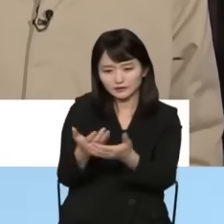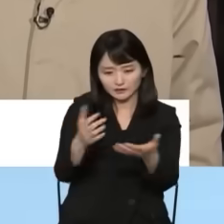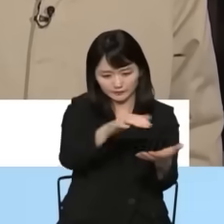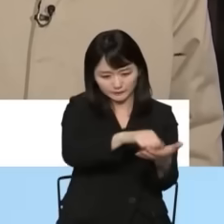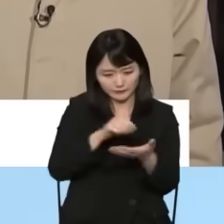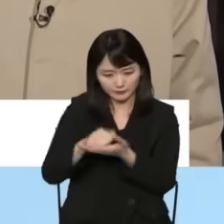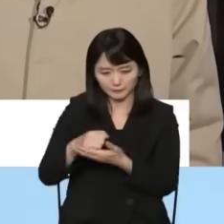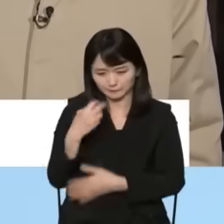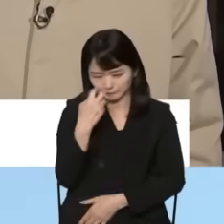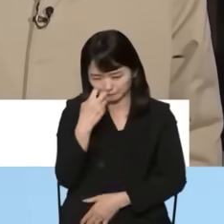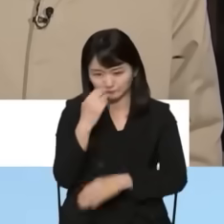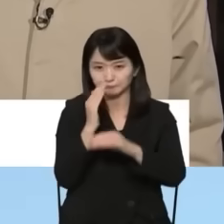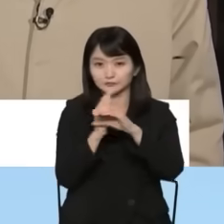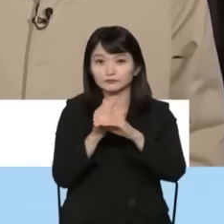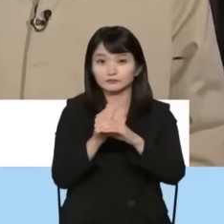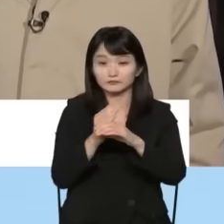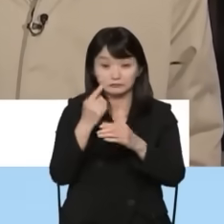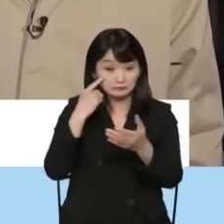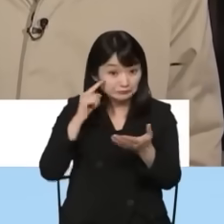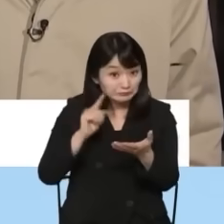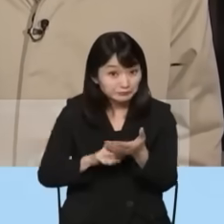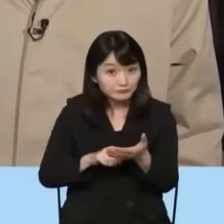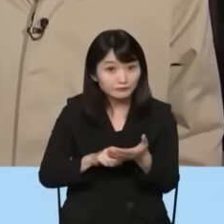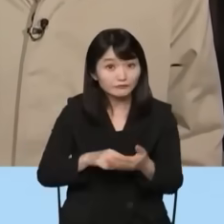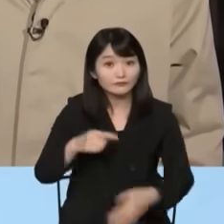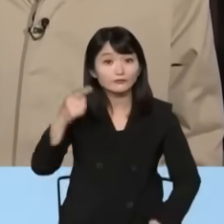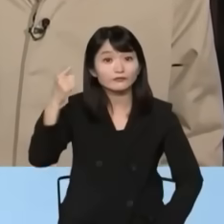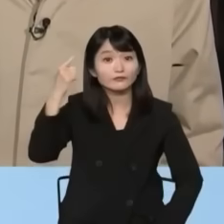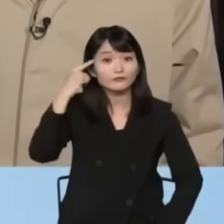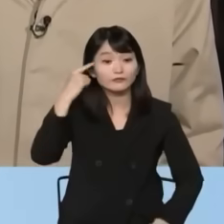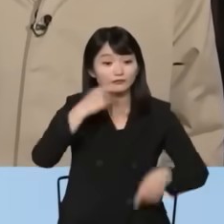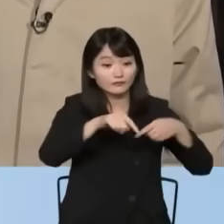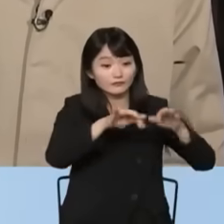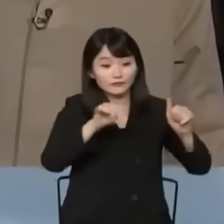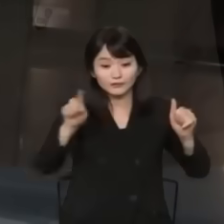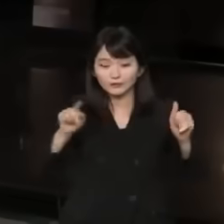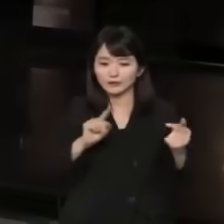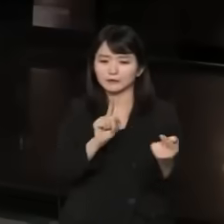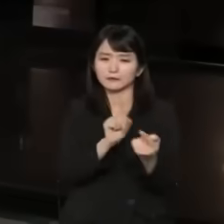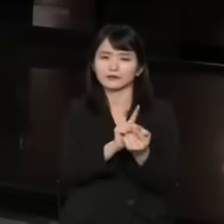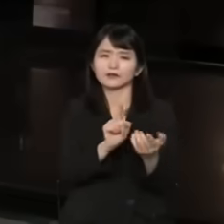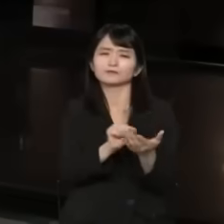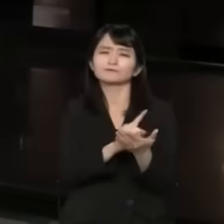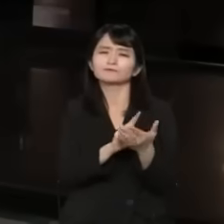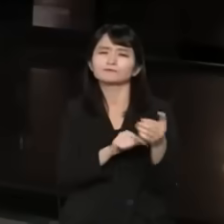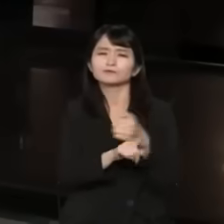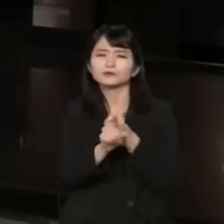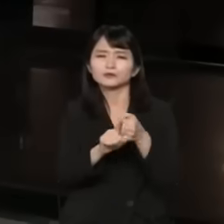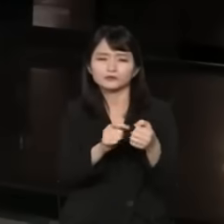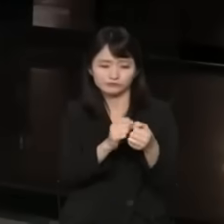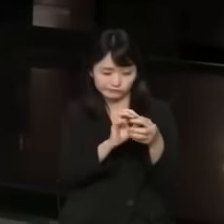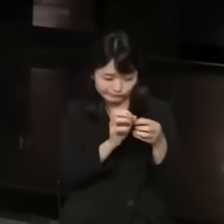있습니다. 이 부분이 밝혀지면 왜 많은 정치인들이 명 씨와 친분을 유지할 수밖에 없었는지